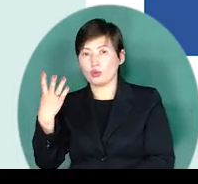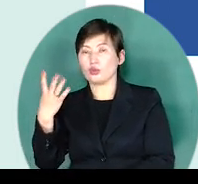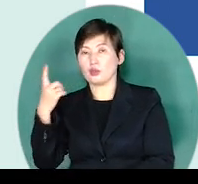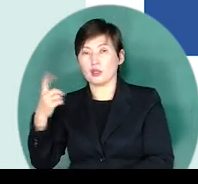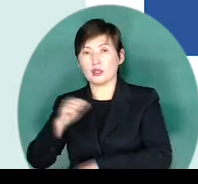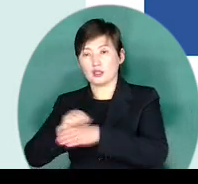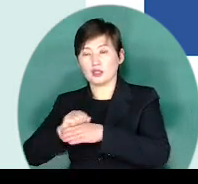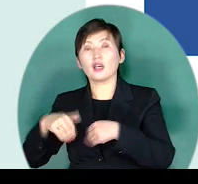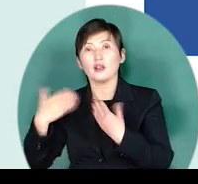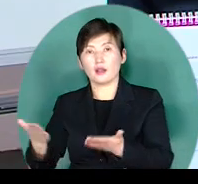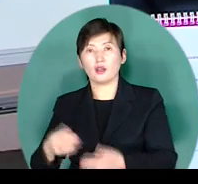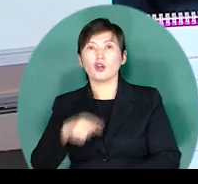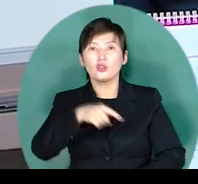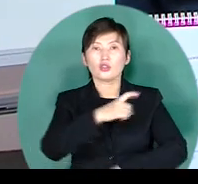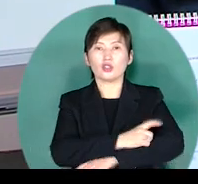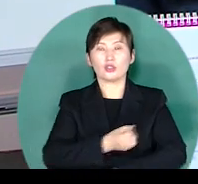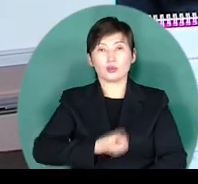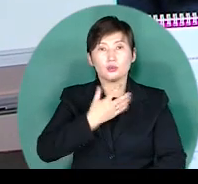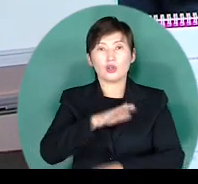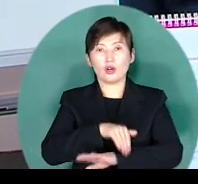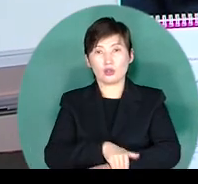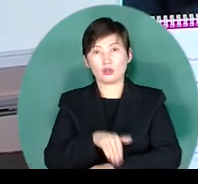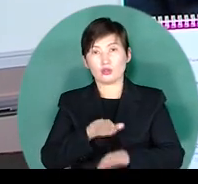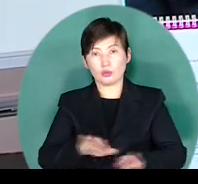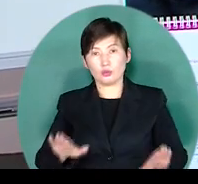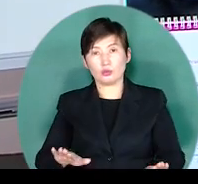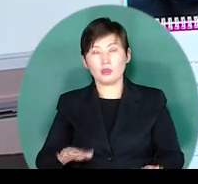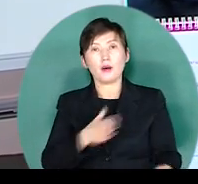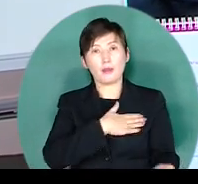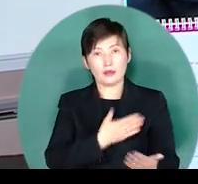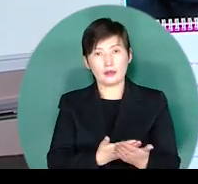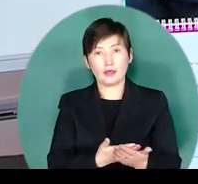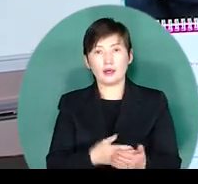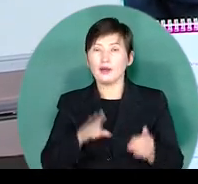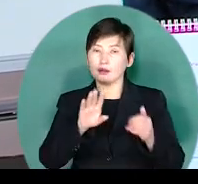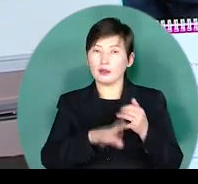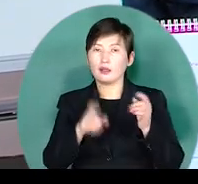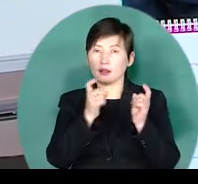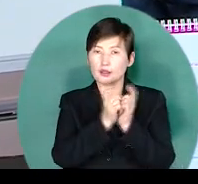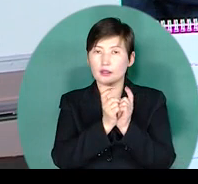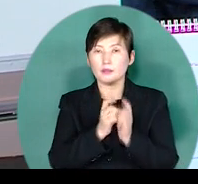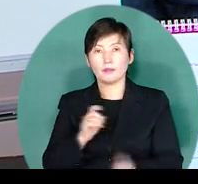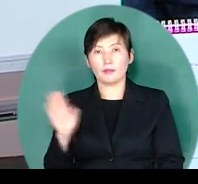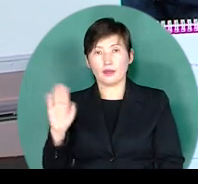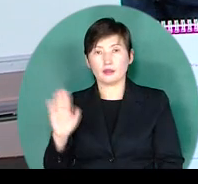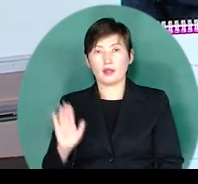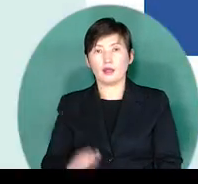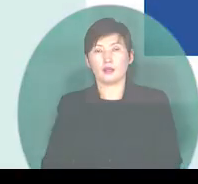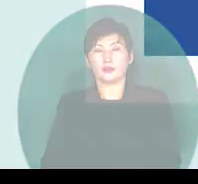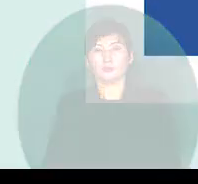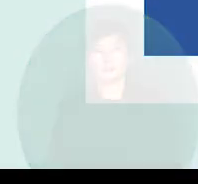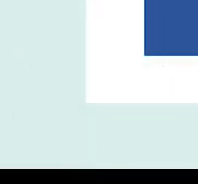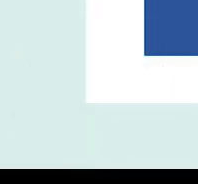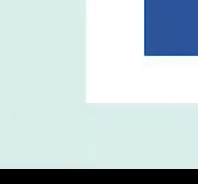241-р тасгалыг ажиллаарай. Өнөөдрийн хичээлд идэвхтэй оролцсон суралцагч та бүхэндээ баярлалаа. Дараа дараагийнхаа хичээлээр уулзцгаая.